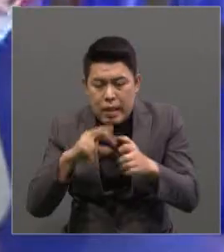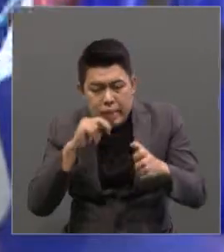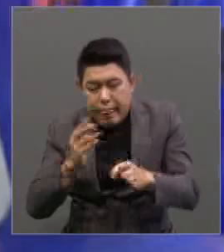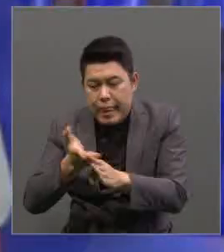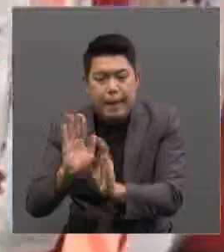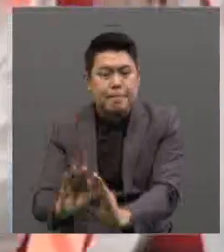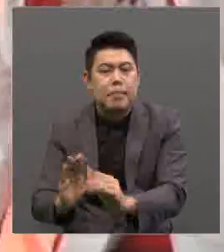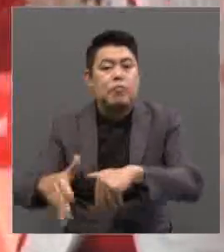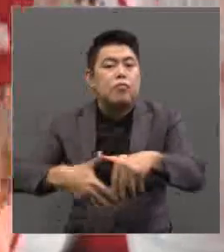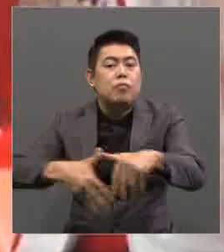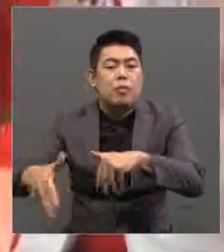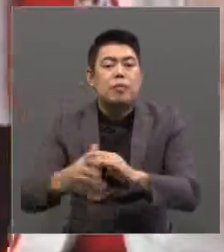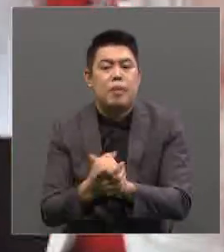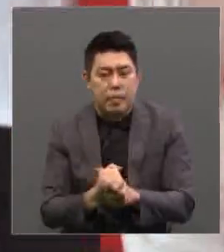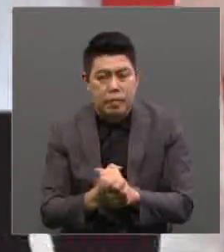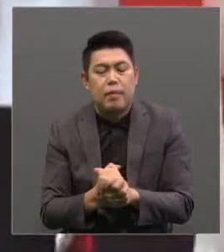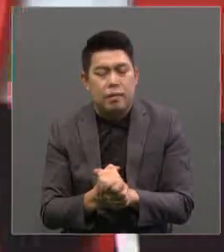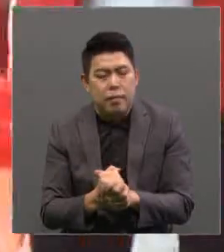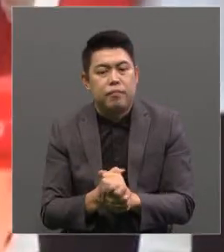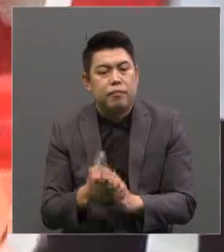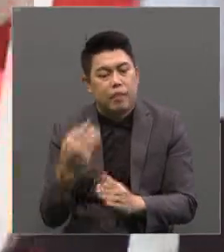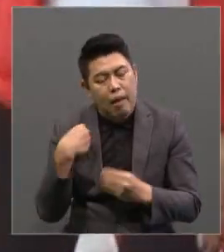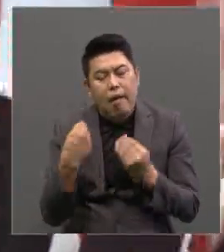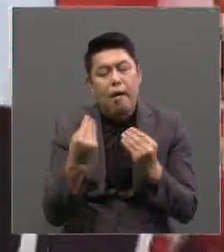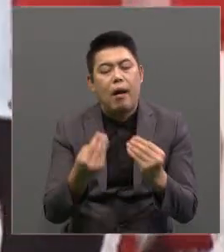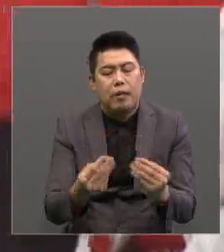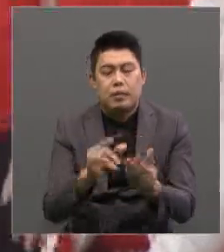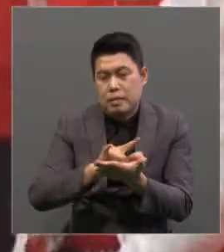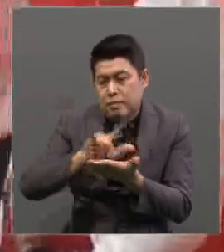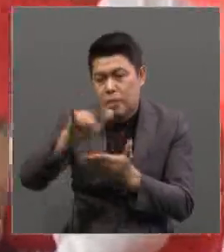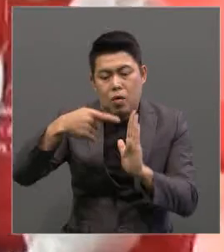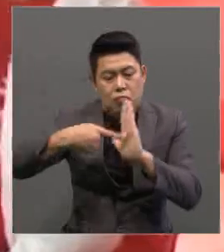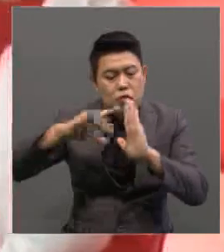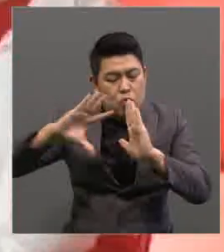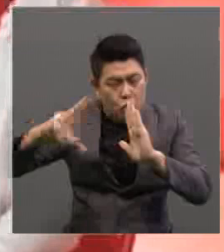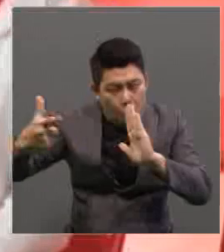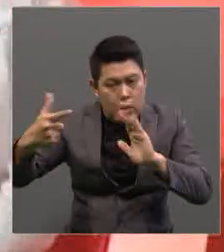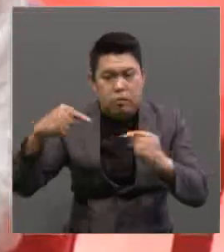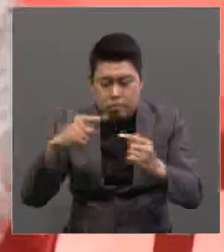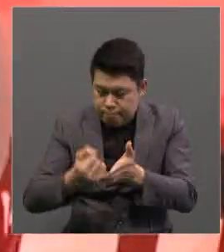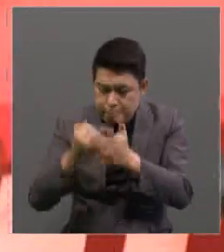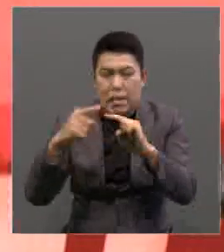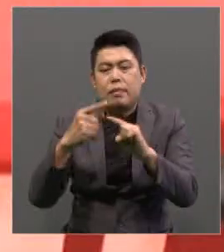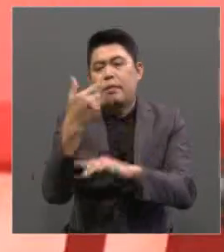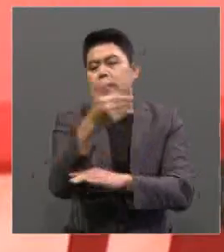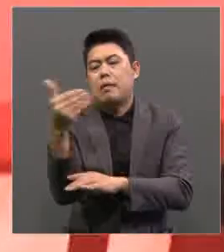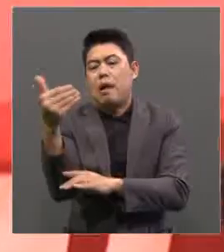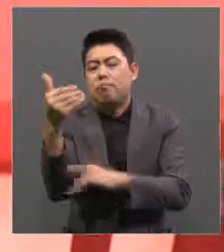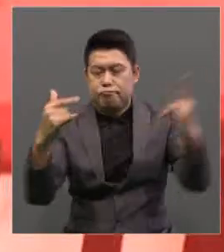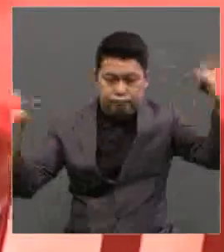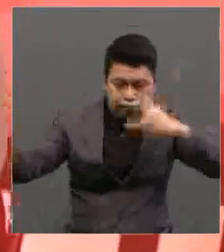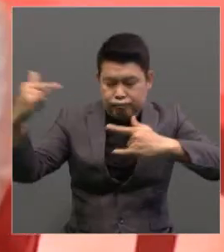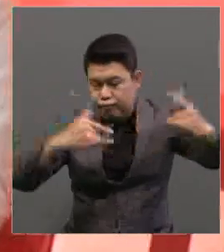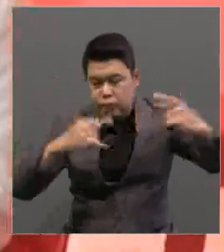น้ำของชุมชนรวมถึงจะมีการยกระดับสนามบินพิษณุโลกให้เป็นสนามบินนานาชาติเพื่อรอง